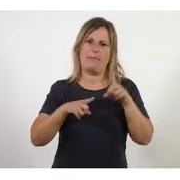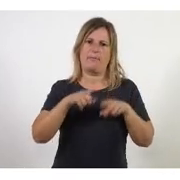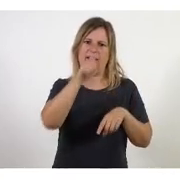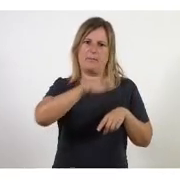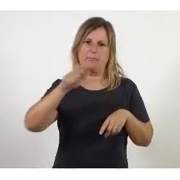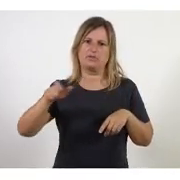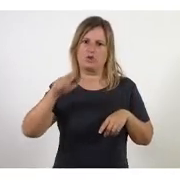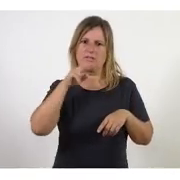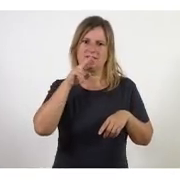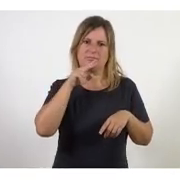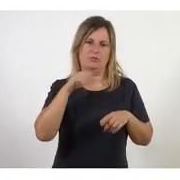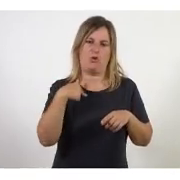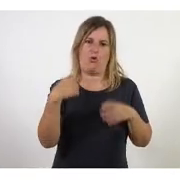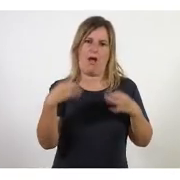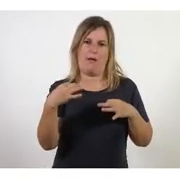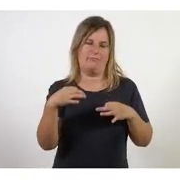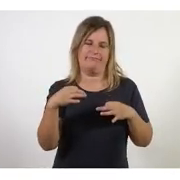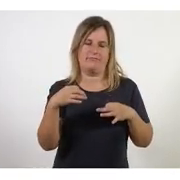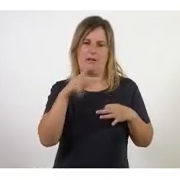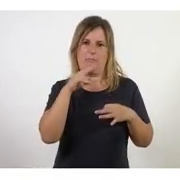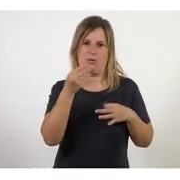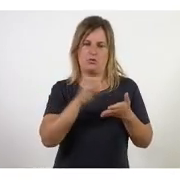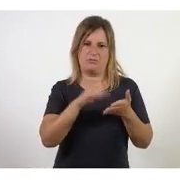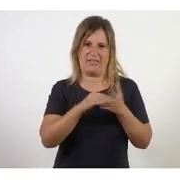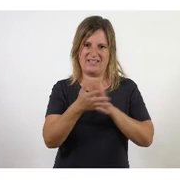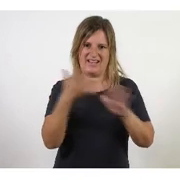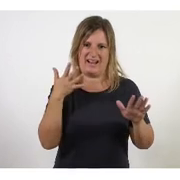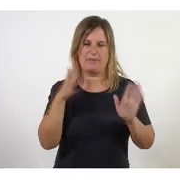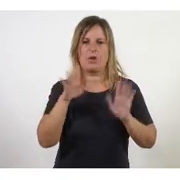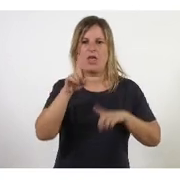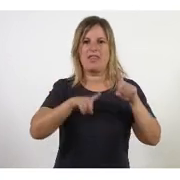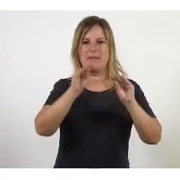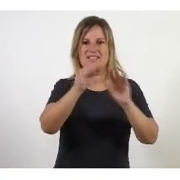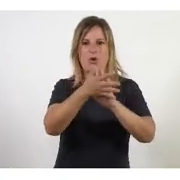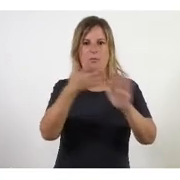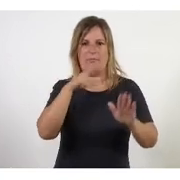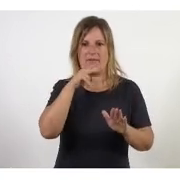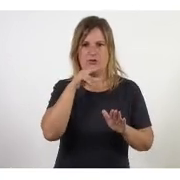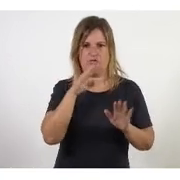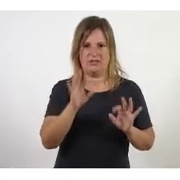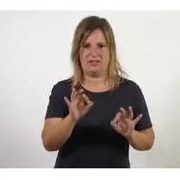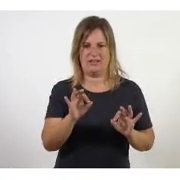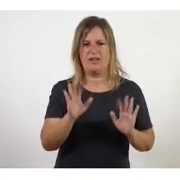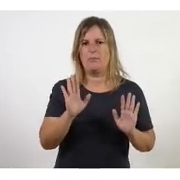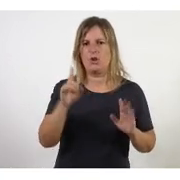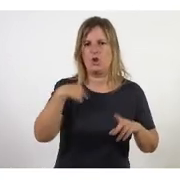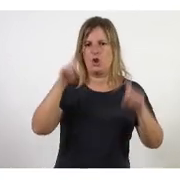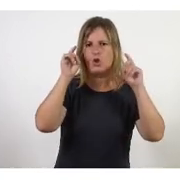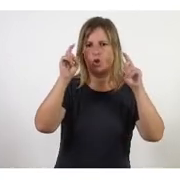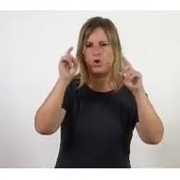que parli, jo parlo molt ràpid a vegades i m'atropello, depèn de la velocitat a la que parli. Però és